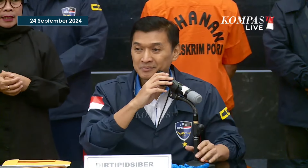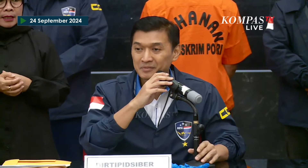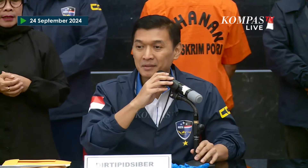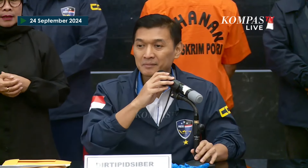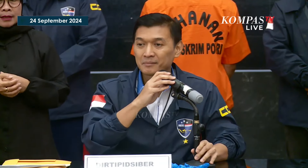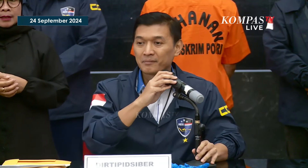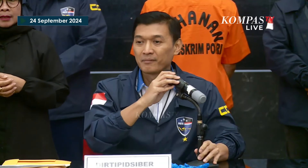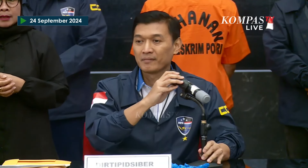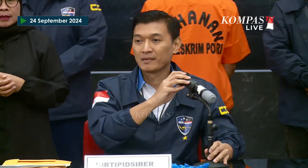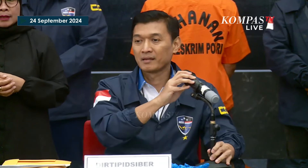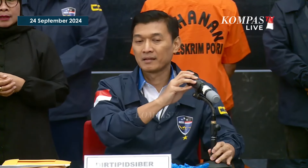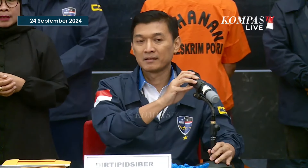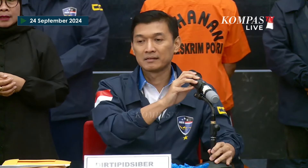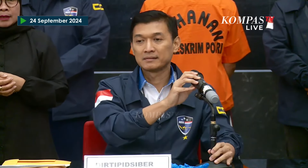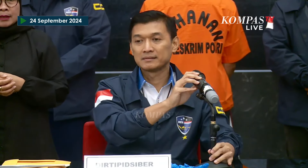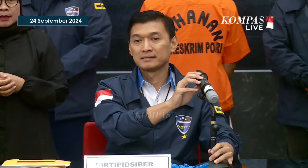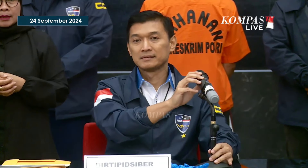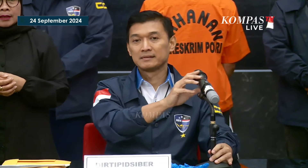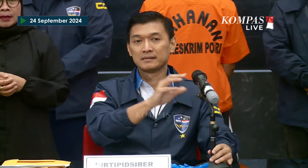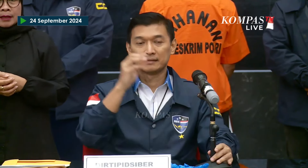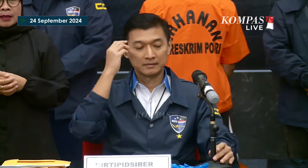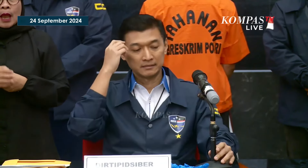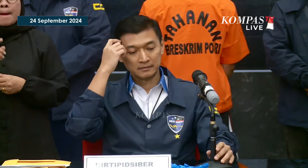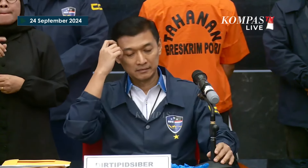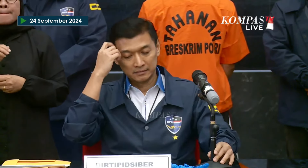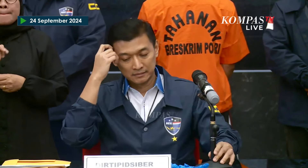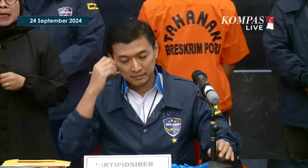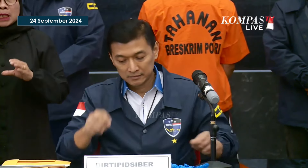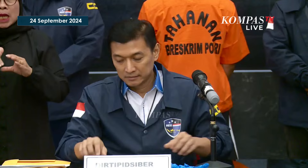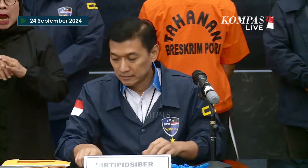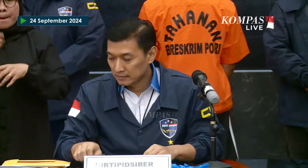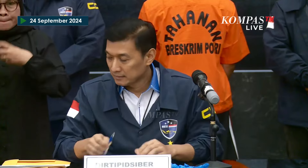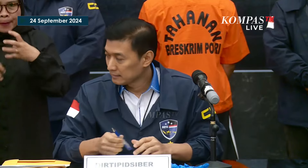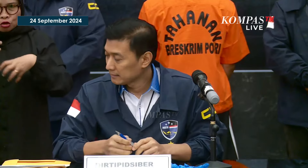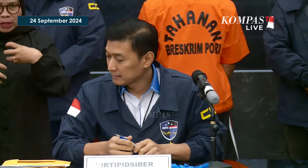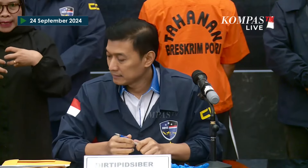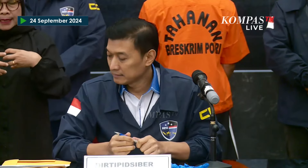data. Cukup ya rekan-rekan, terima kasih atas pertanyaannya.